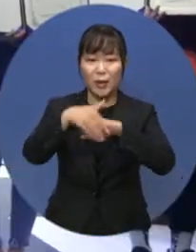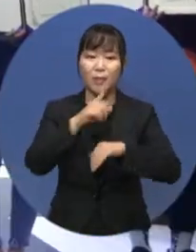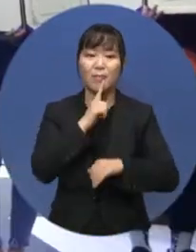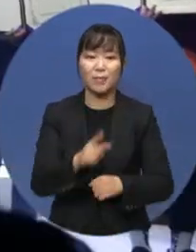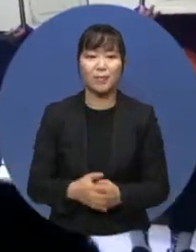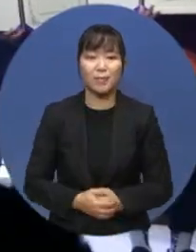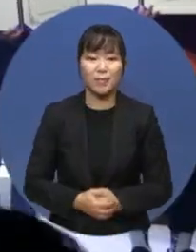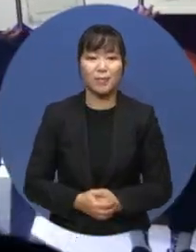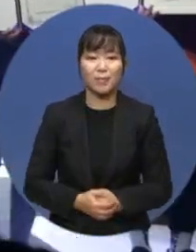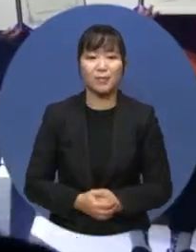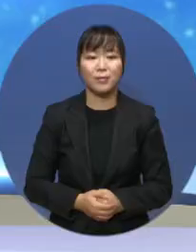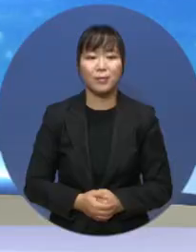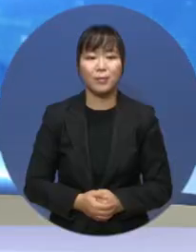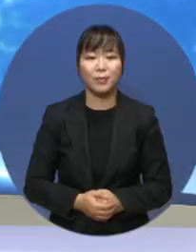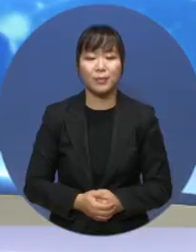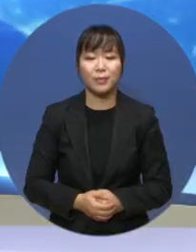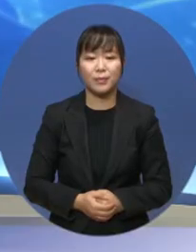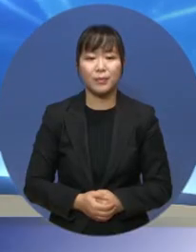예정입니다.